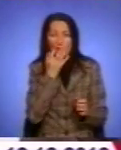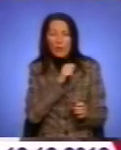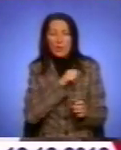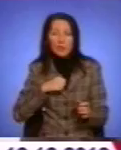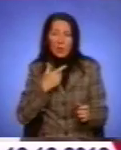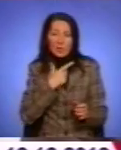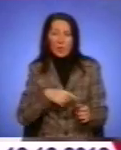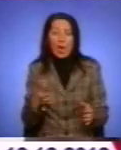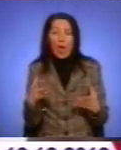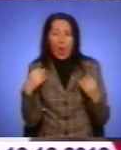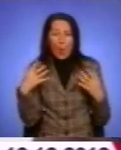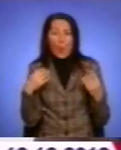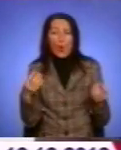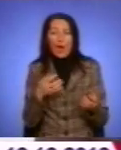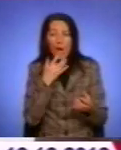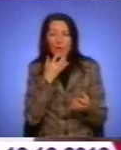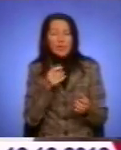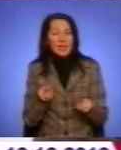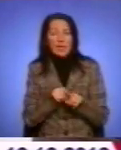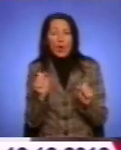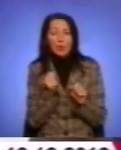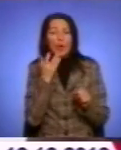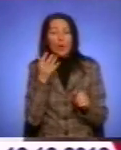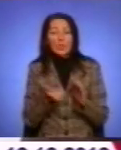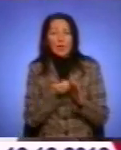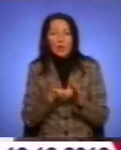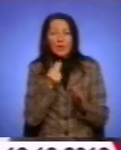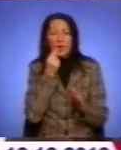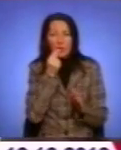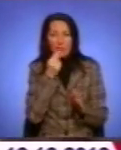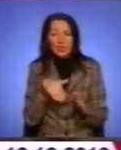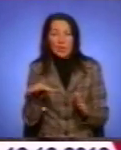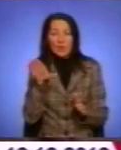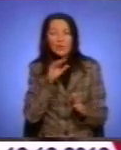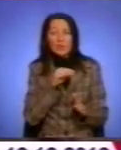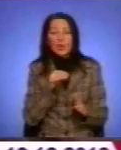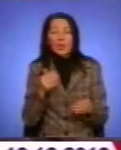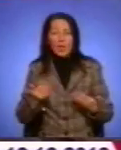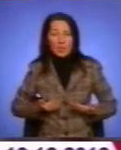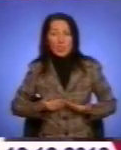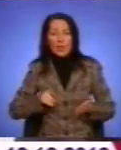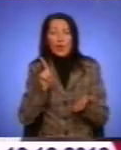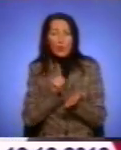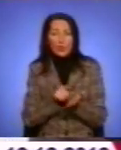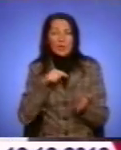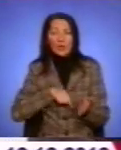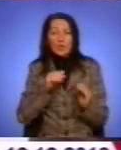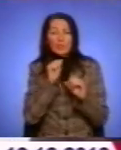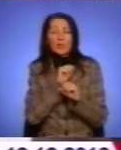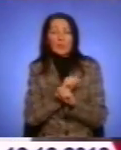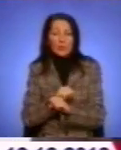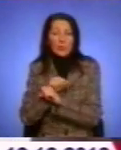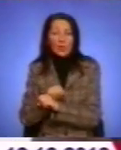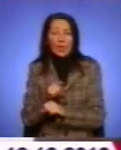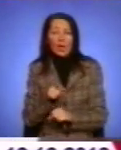їй не так холодно. Якщо недостатня кількість корму, відповідно, всі організми, життєві функції в організмі притуплюються, і вона